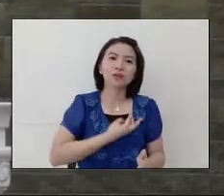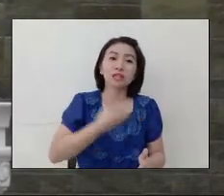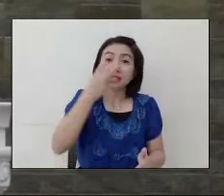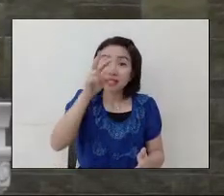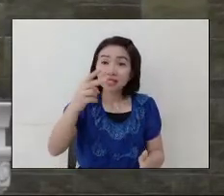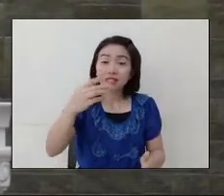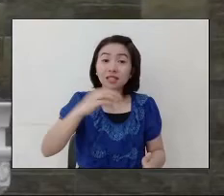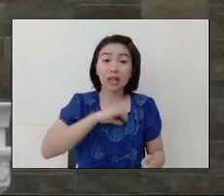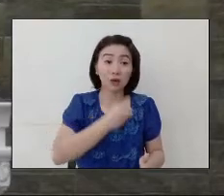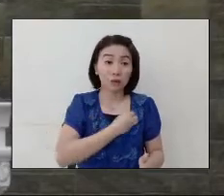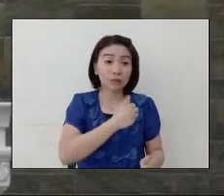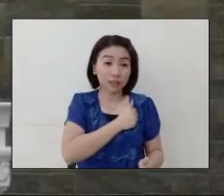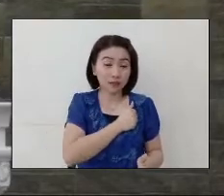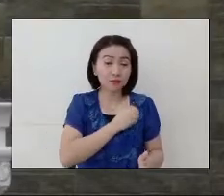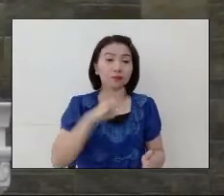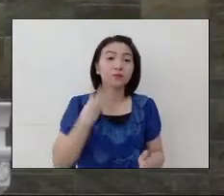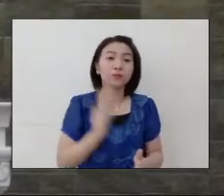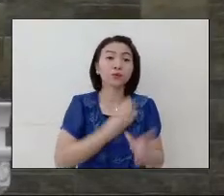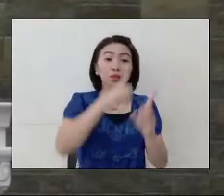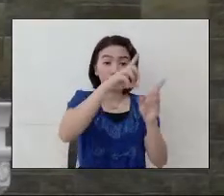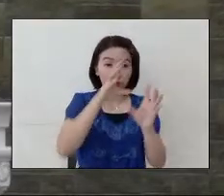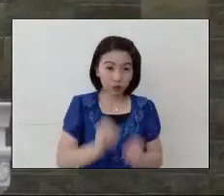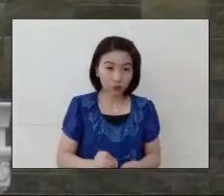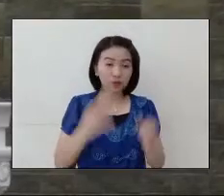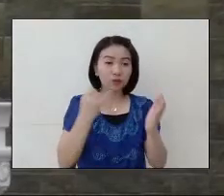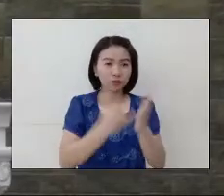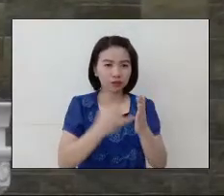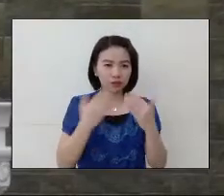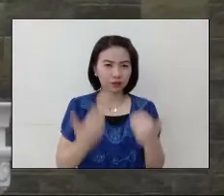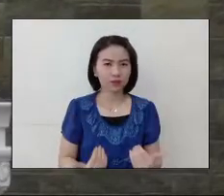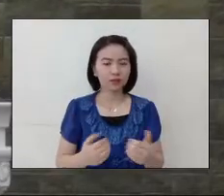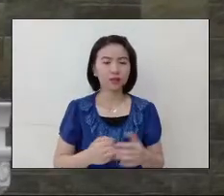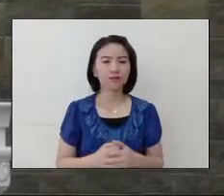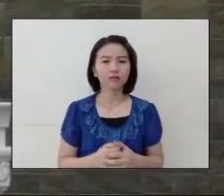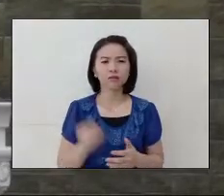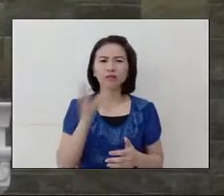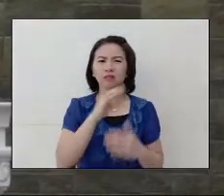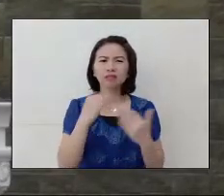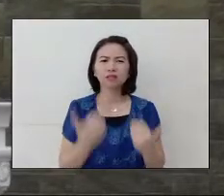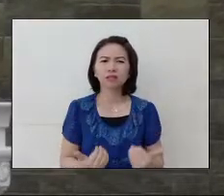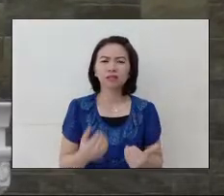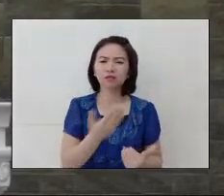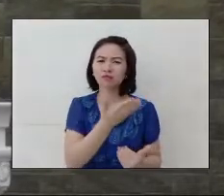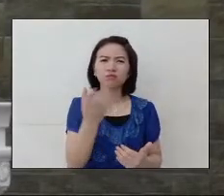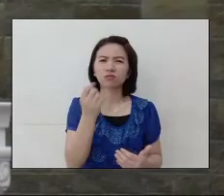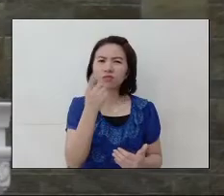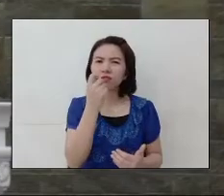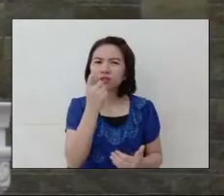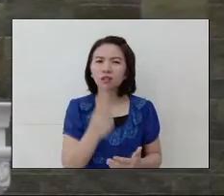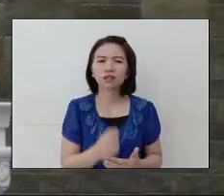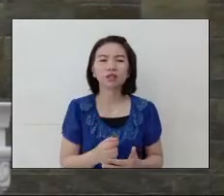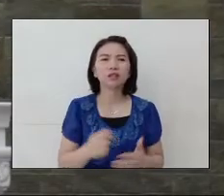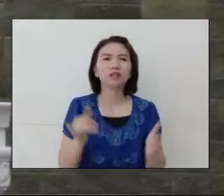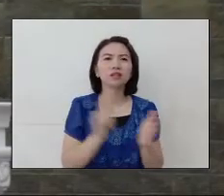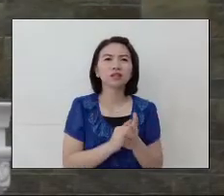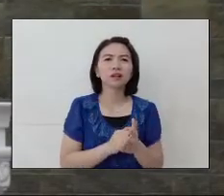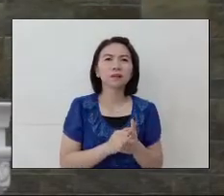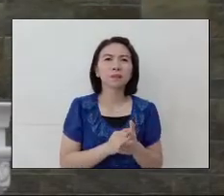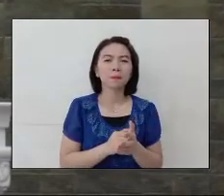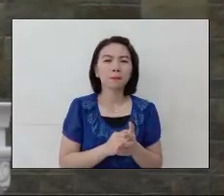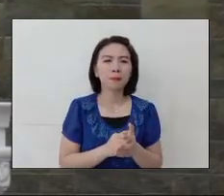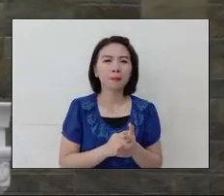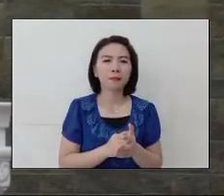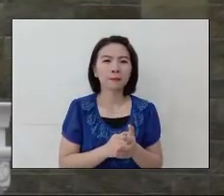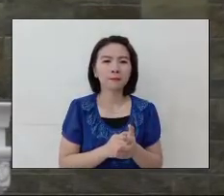kapatid, nauunawaan niyo po ba na yung pag-iisip na hindi isinagagawa, unang hindi nakumbinsi